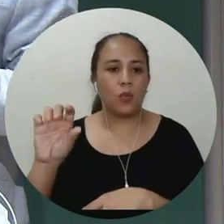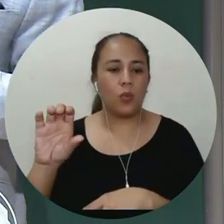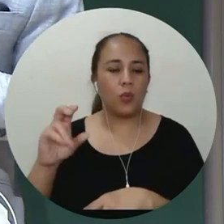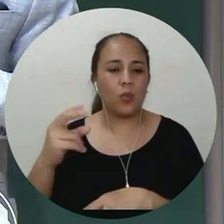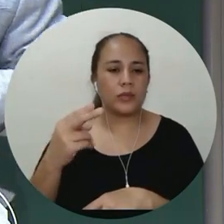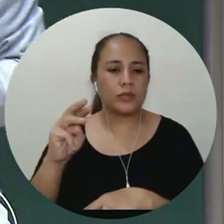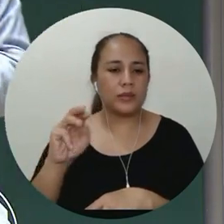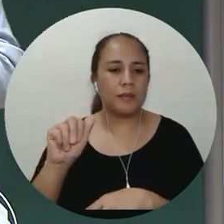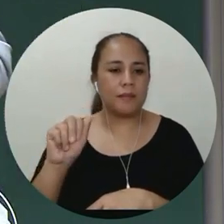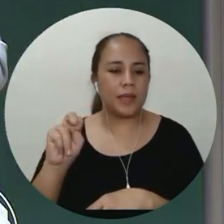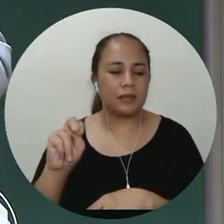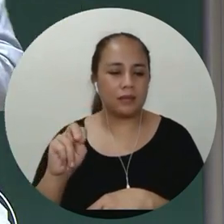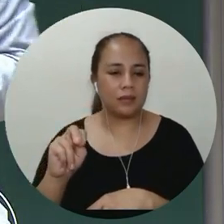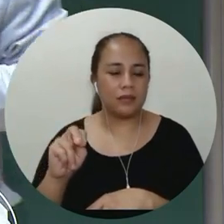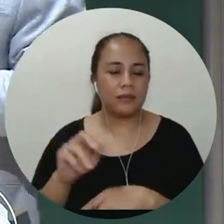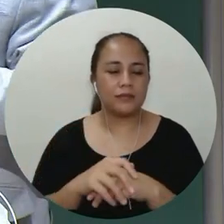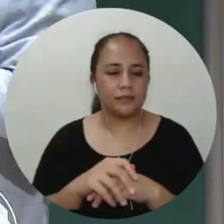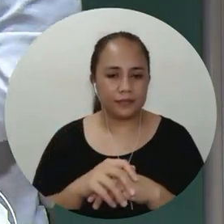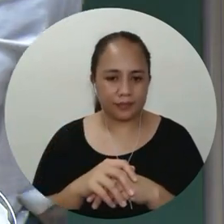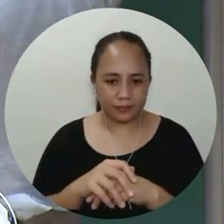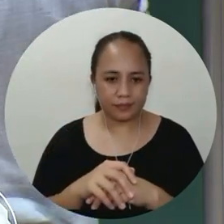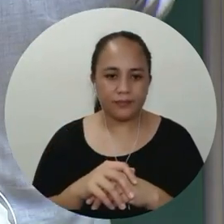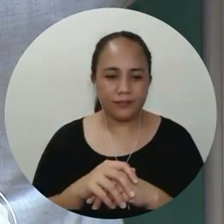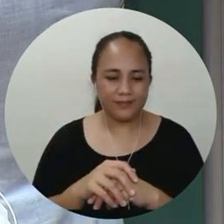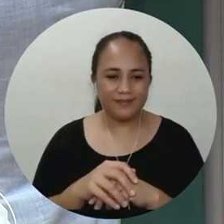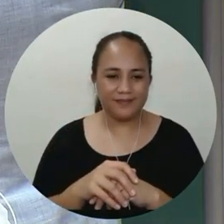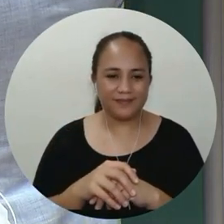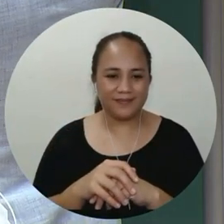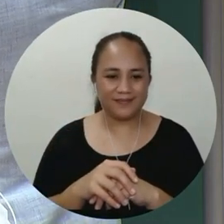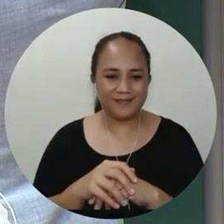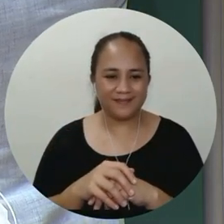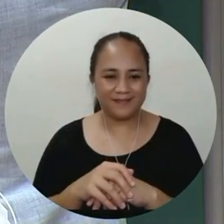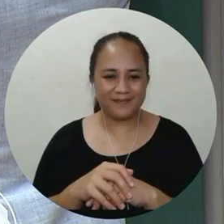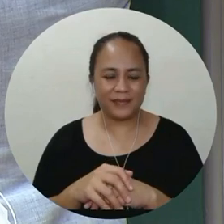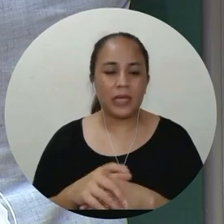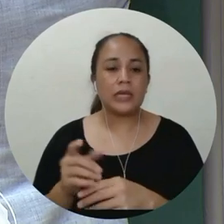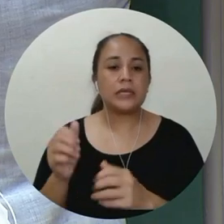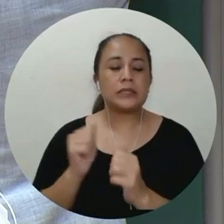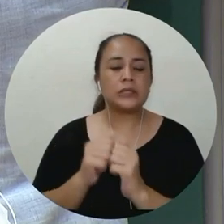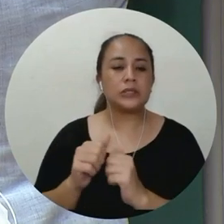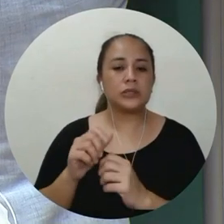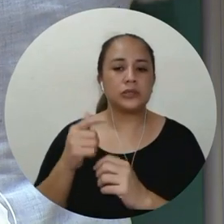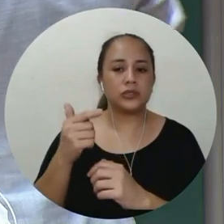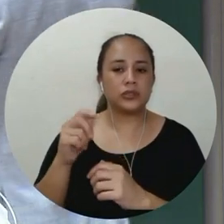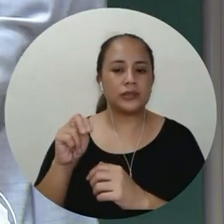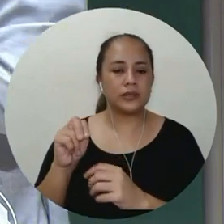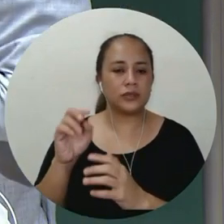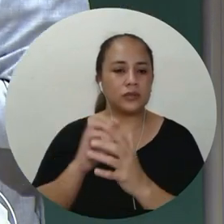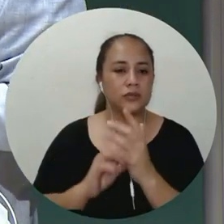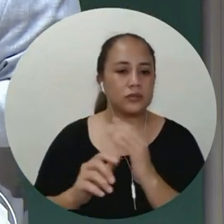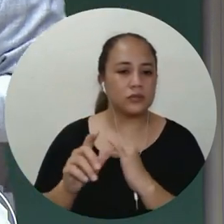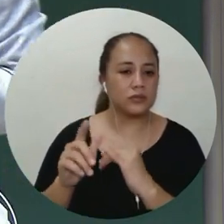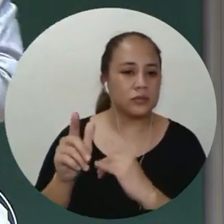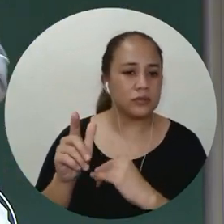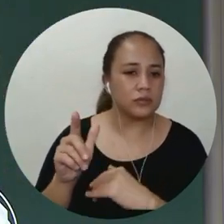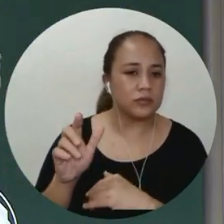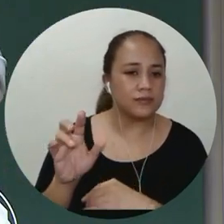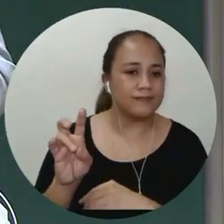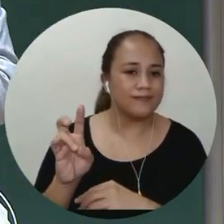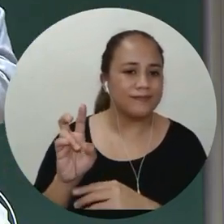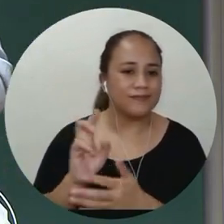자, 영적 파수꾼 창세기 37장 11절입니다. It's Genesis 37 verse 11. 자, 요셉이